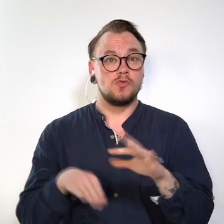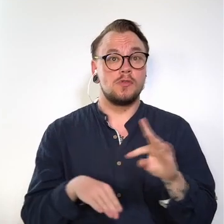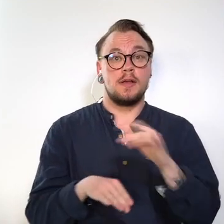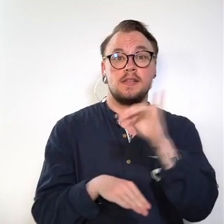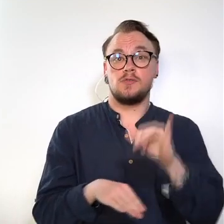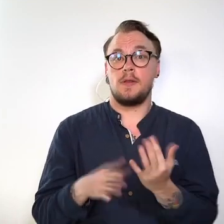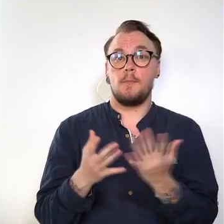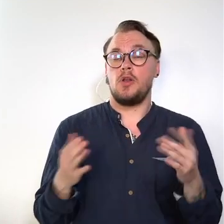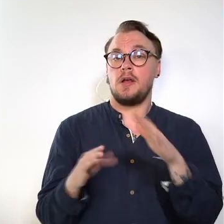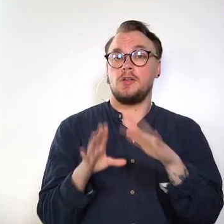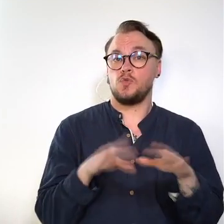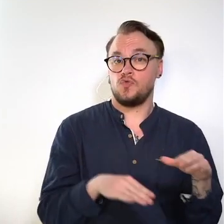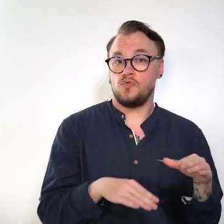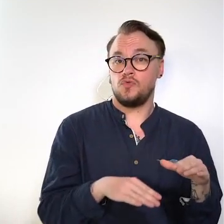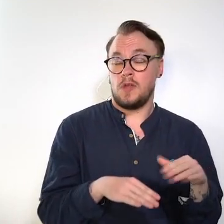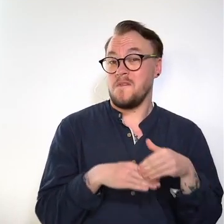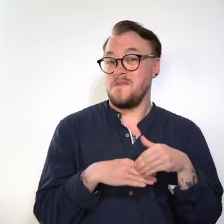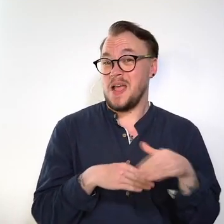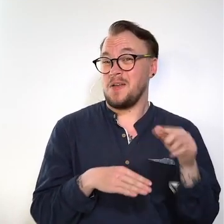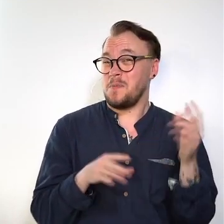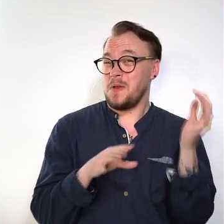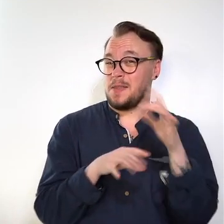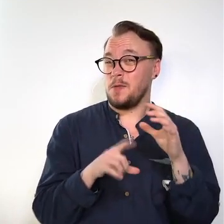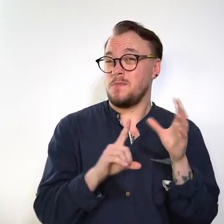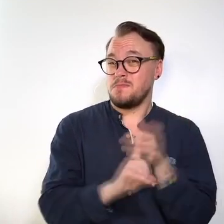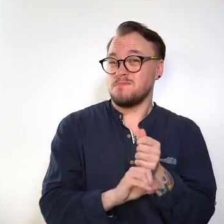olemassa, ja jos ei, niin osaatteko sanoa, että milloin se on muuttunut?